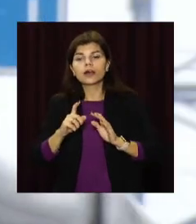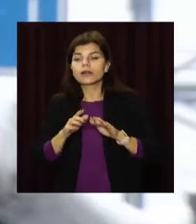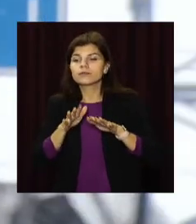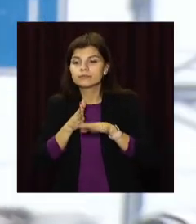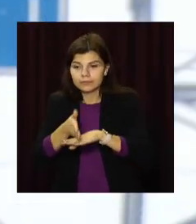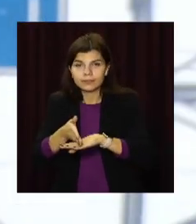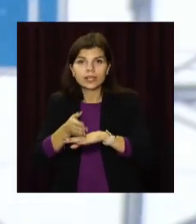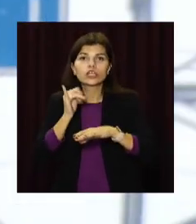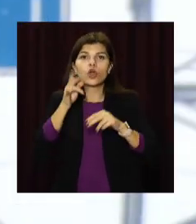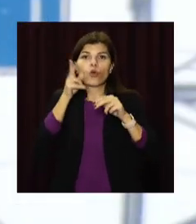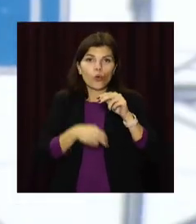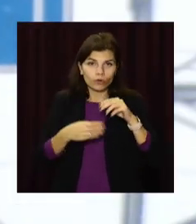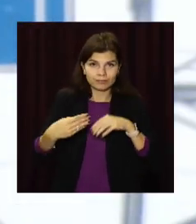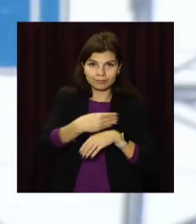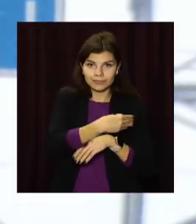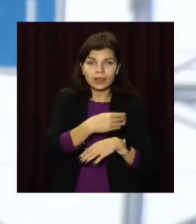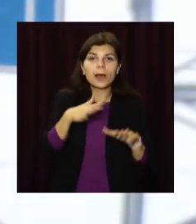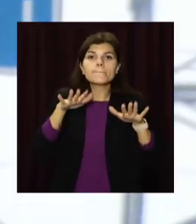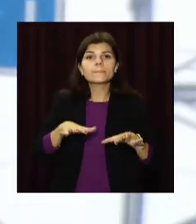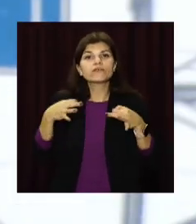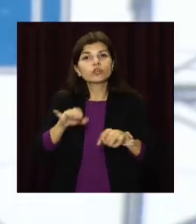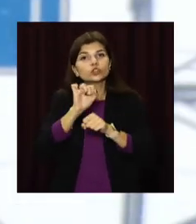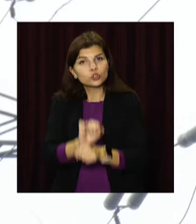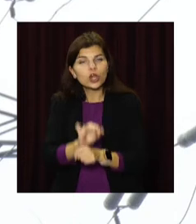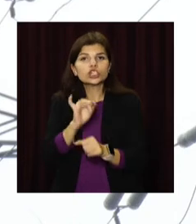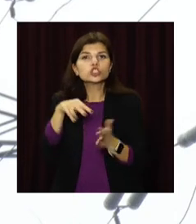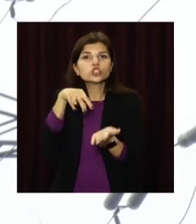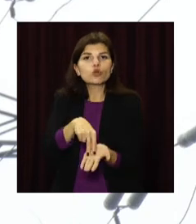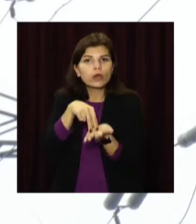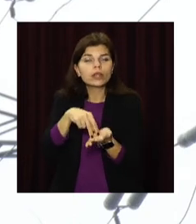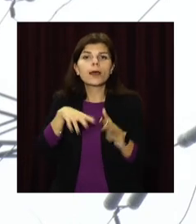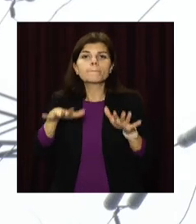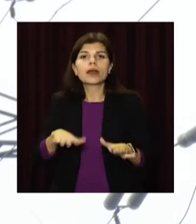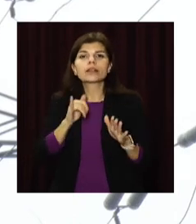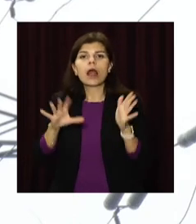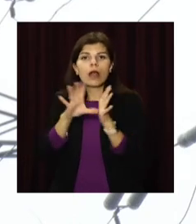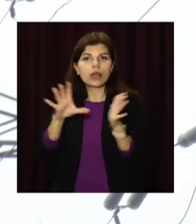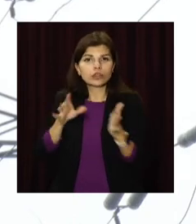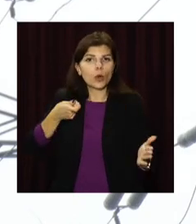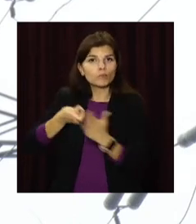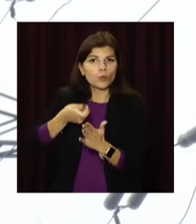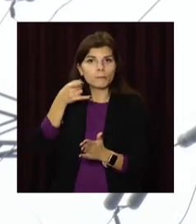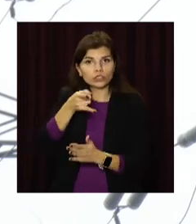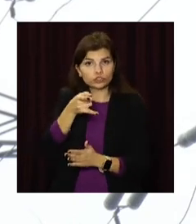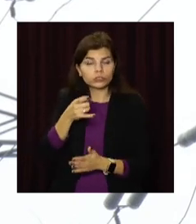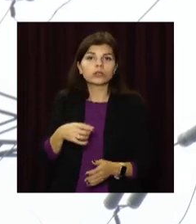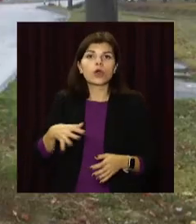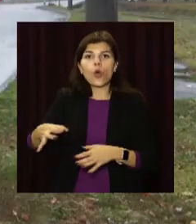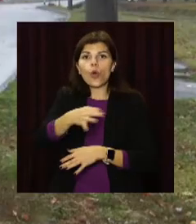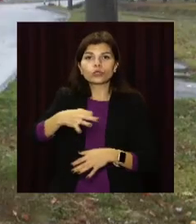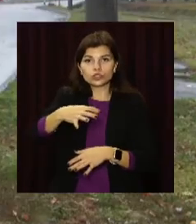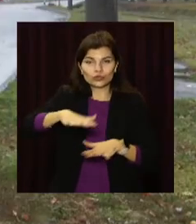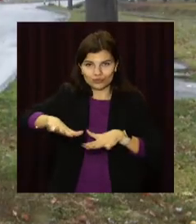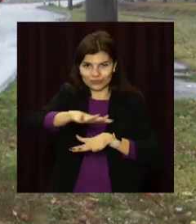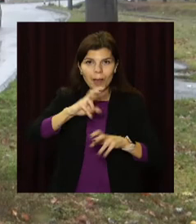пункту і його закінчення. Місця дозволеної зупинки та стоянки. Місця для зарядки електромобілів. Острівця безпеки платних